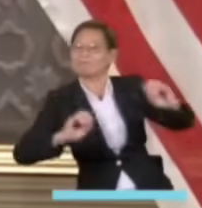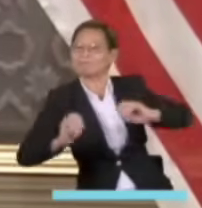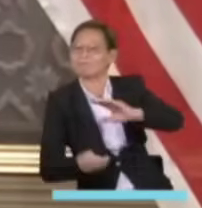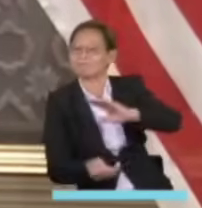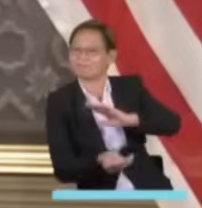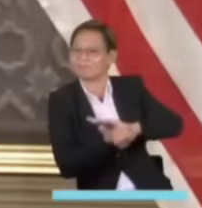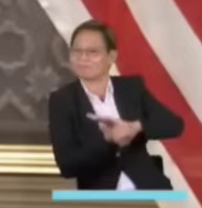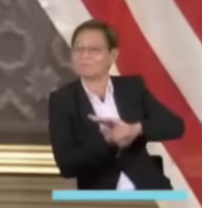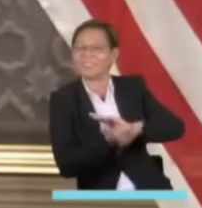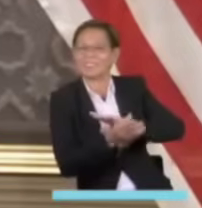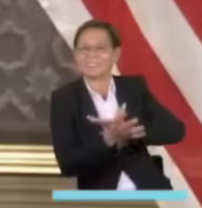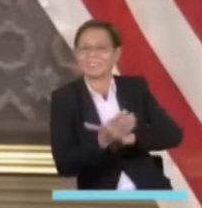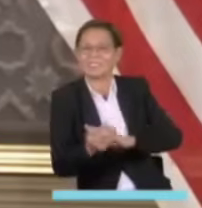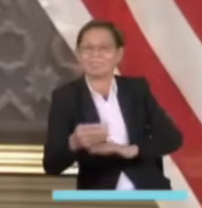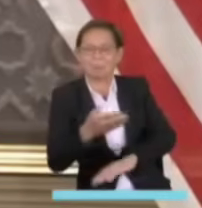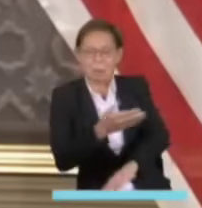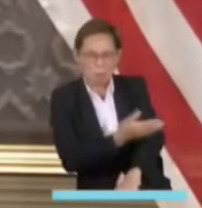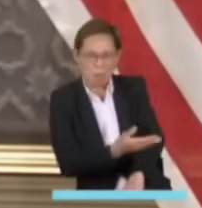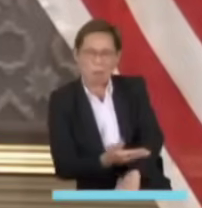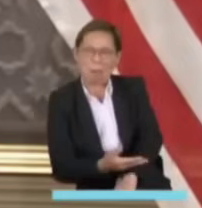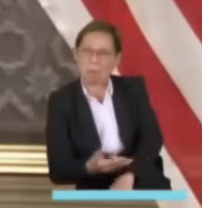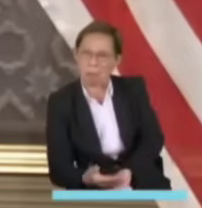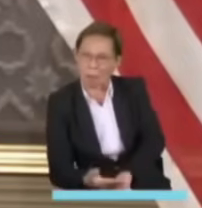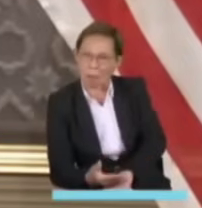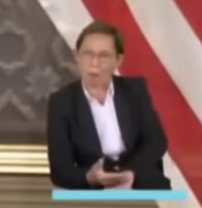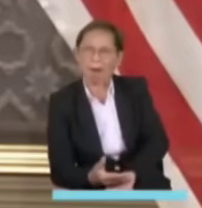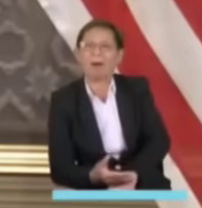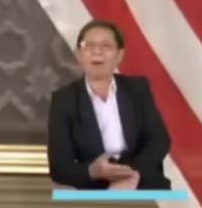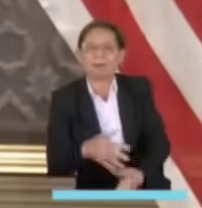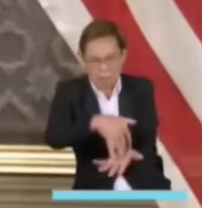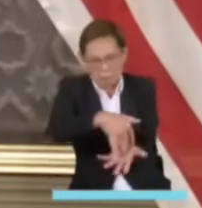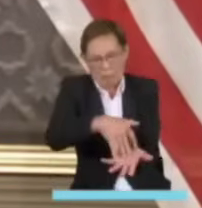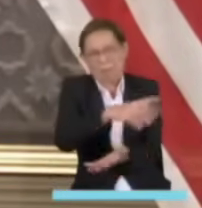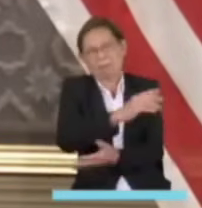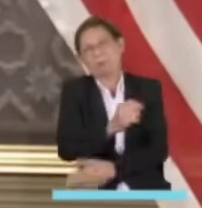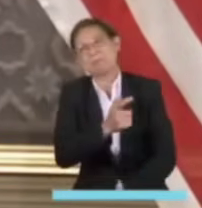rasuah dan kelembaban serta kemalasan.